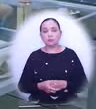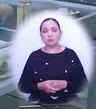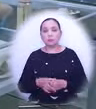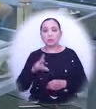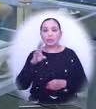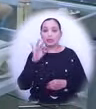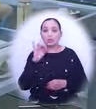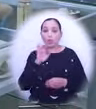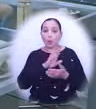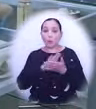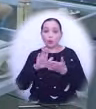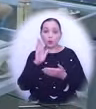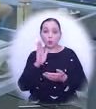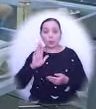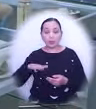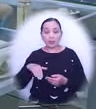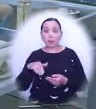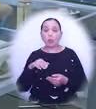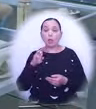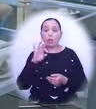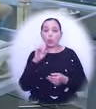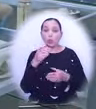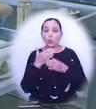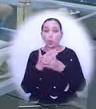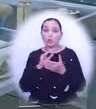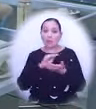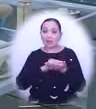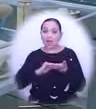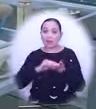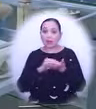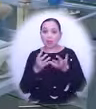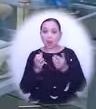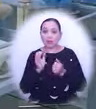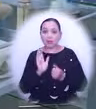Niqob tozalab bo'lgandan so'ng tonik yordamida artib olinadi.